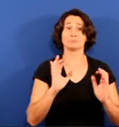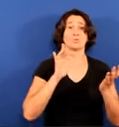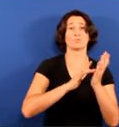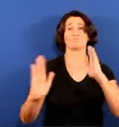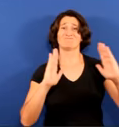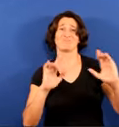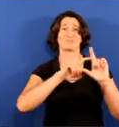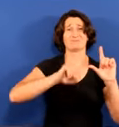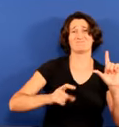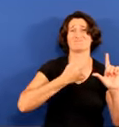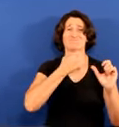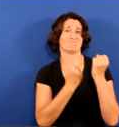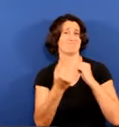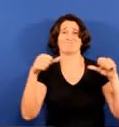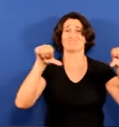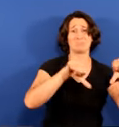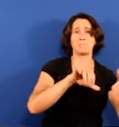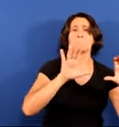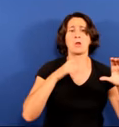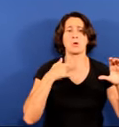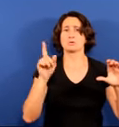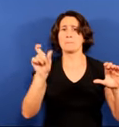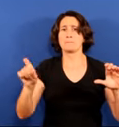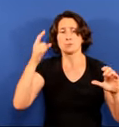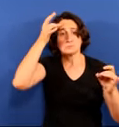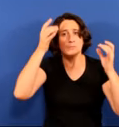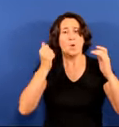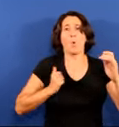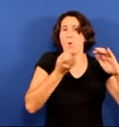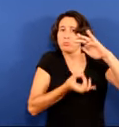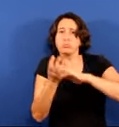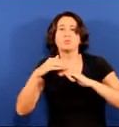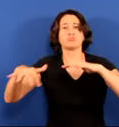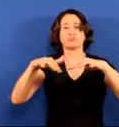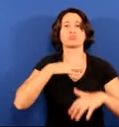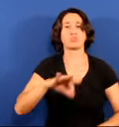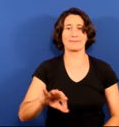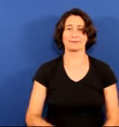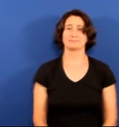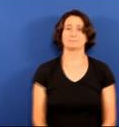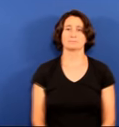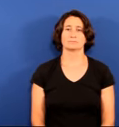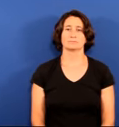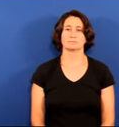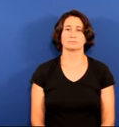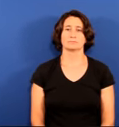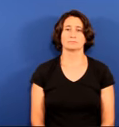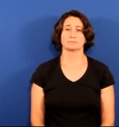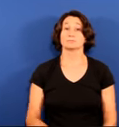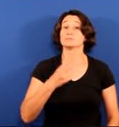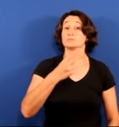ekonomia sustatzeko diputatuak esan duenez, krisi garaiak aukera garaiak ere badira, eta beraz ezin gara geldik